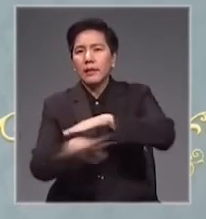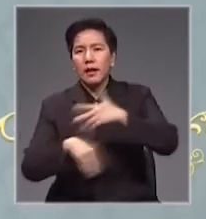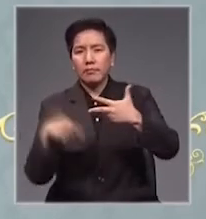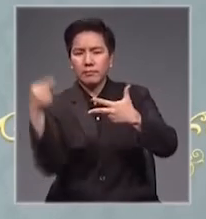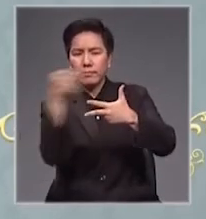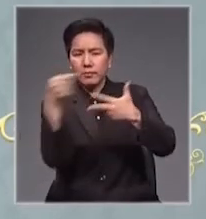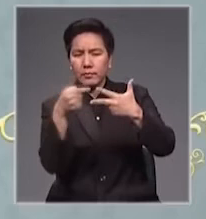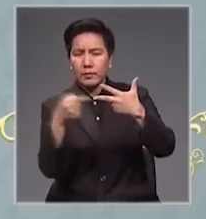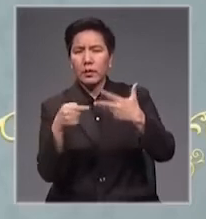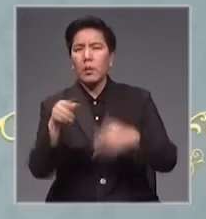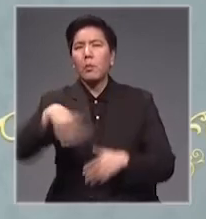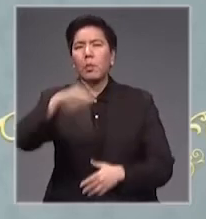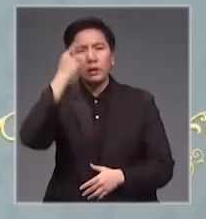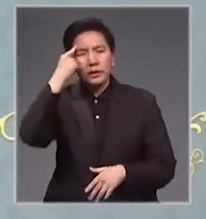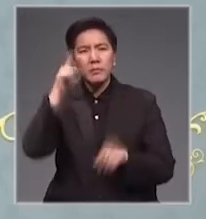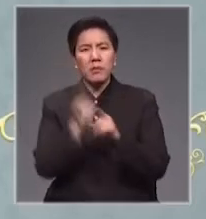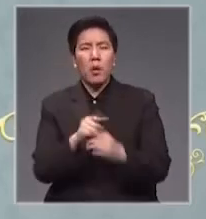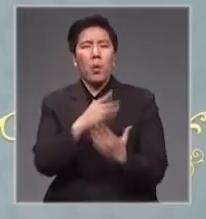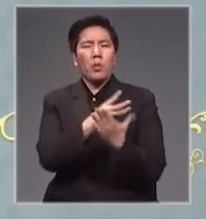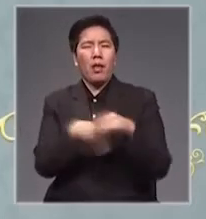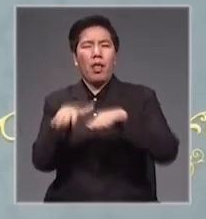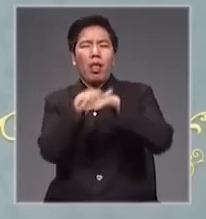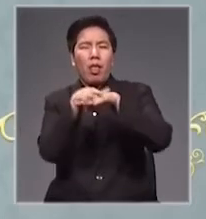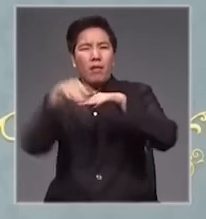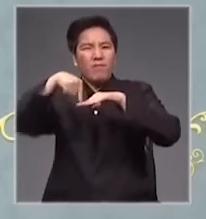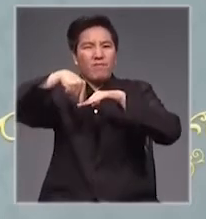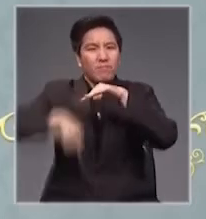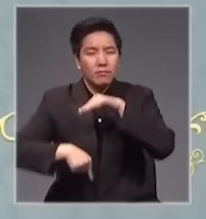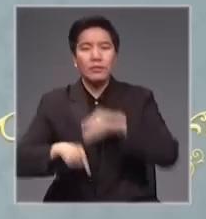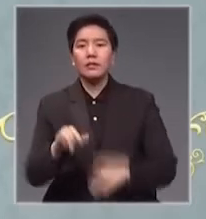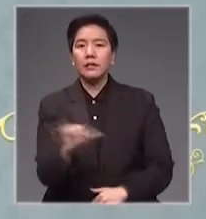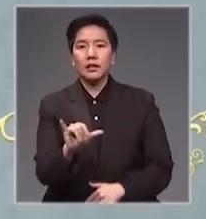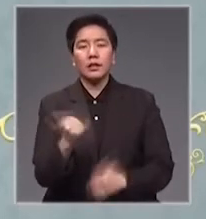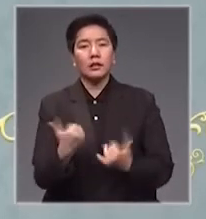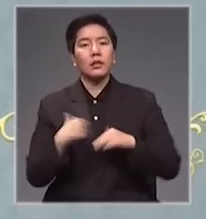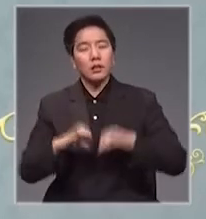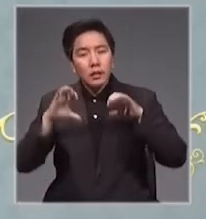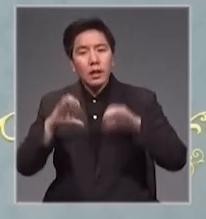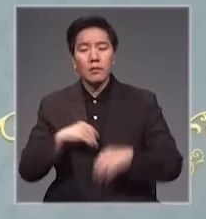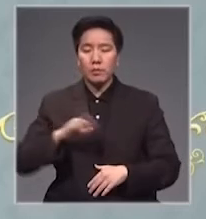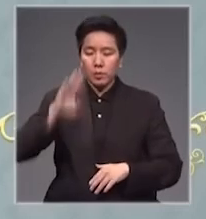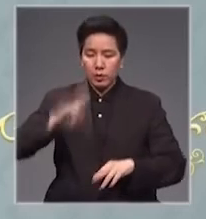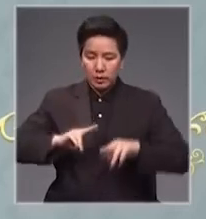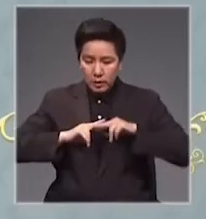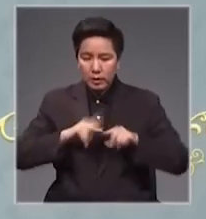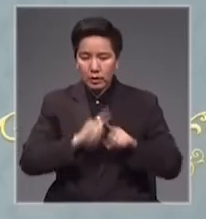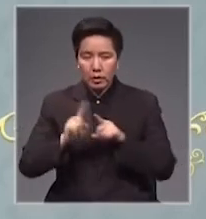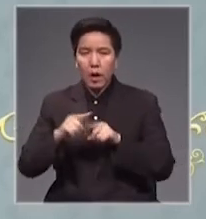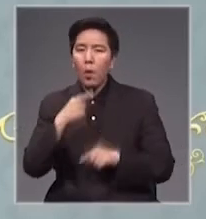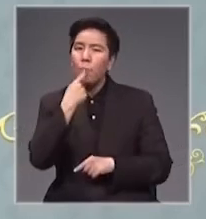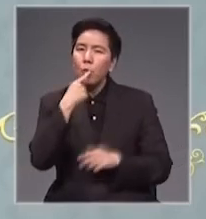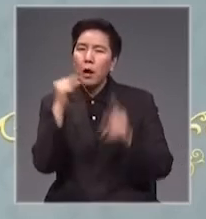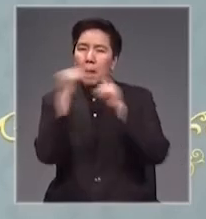การรู้จักกันแต่เพียงหลักการผิวเผินก็แล้วแต่ละส่วนราชการภ ภาครัฐภาคเอกชนภาคประชาสังคมก็ต่างก็นำไปพูดไปกล่